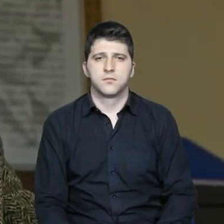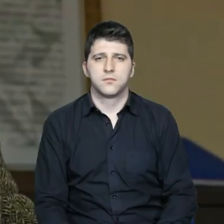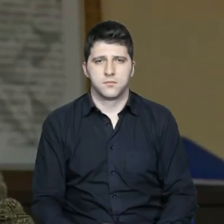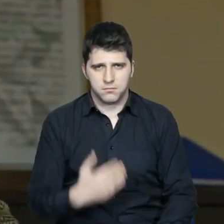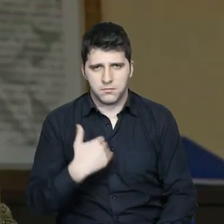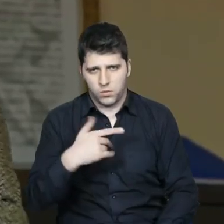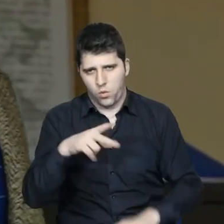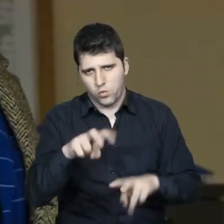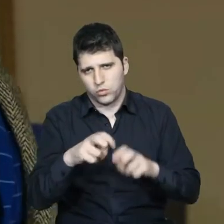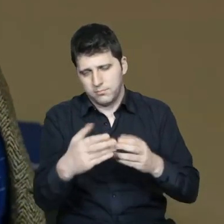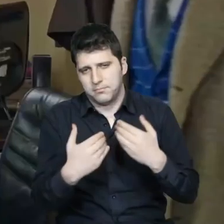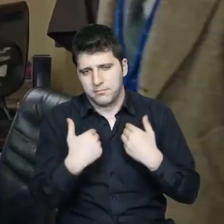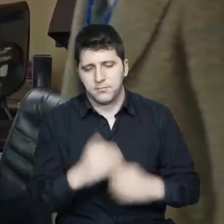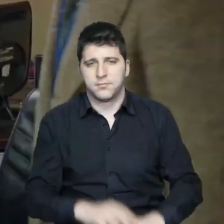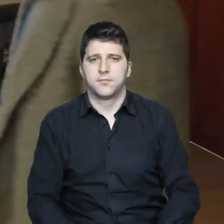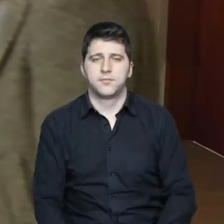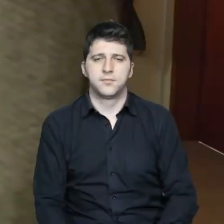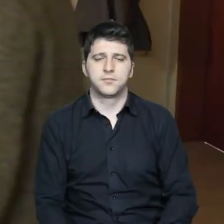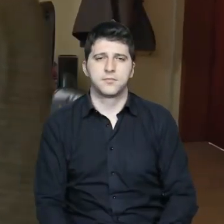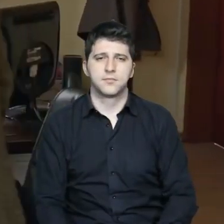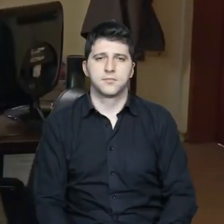Ben de böyle oturayım o zaman.